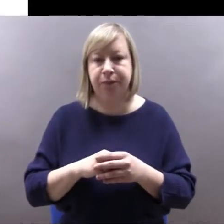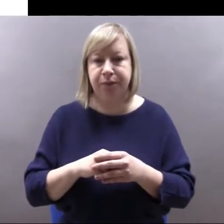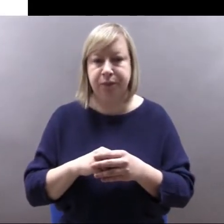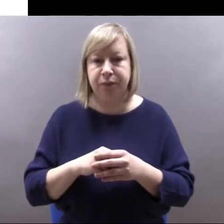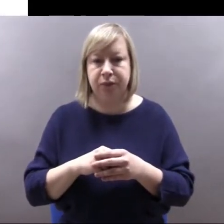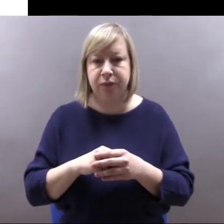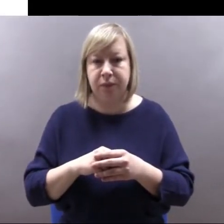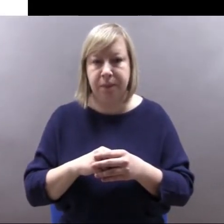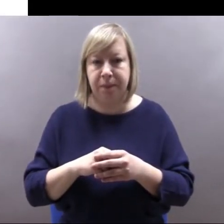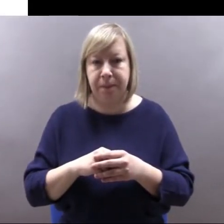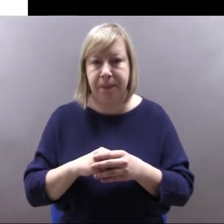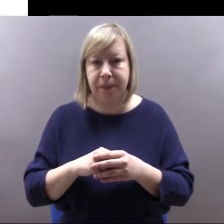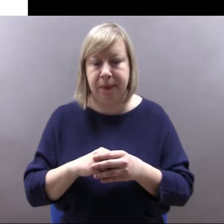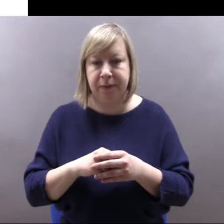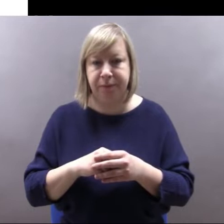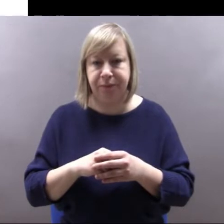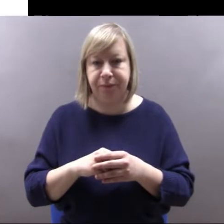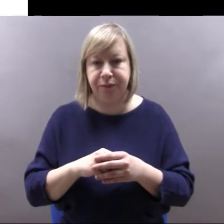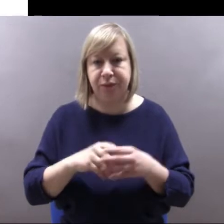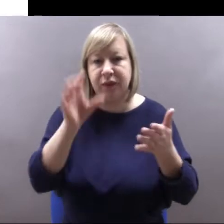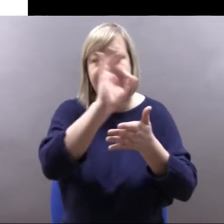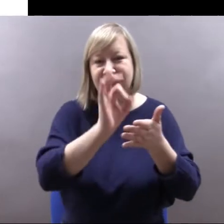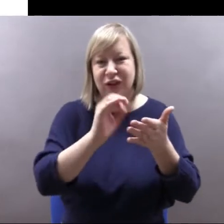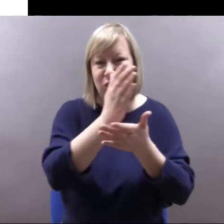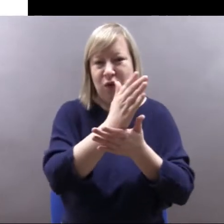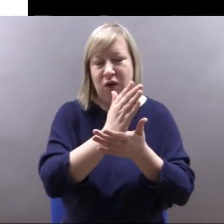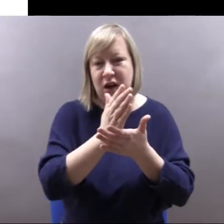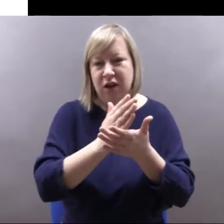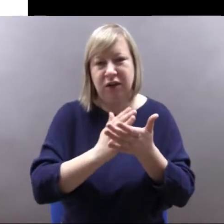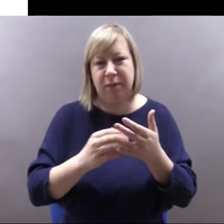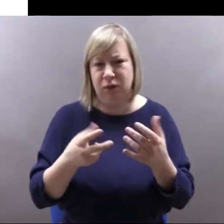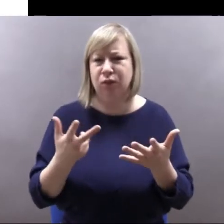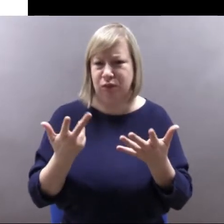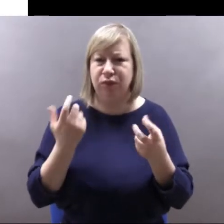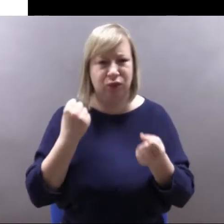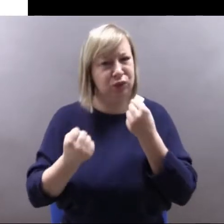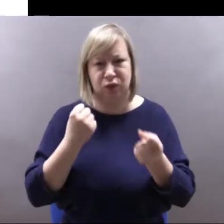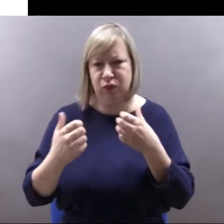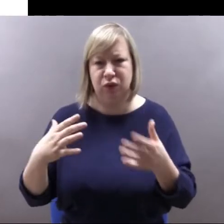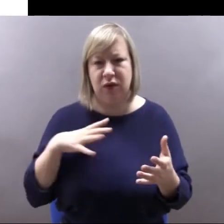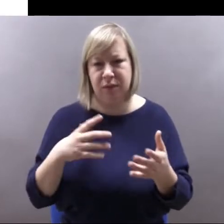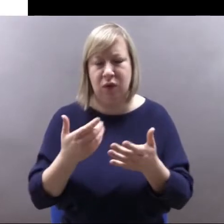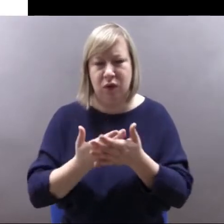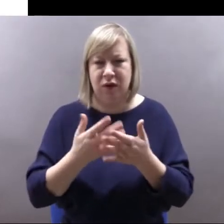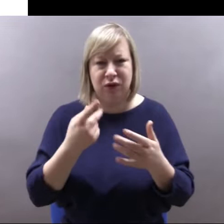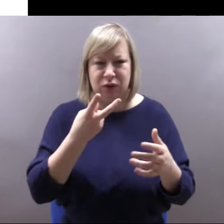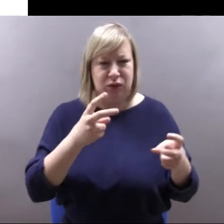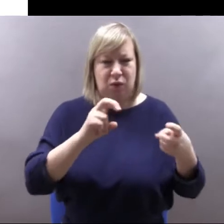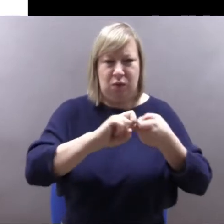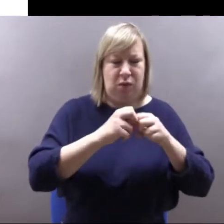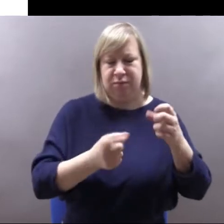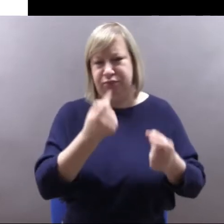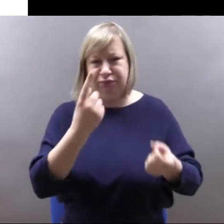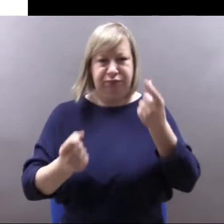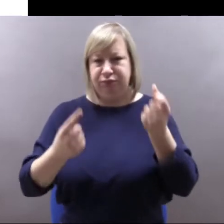zgadzało. To też jest taka przypadłość wszystkich naszych nowych pracowników. Po prostu się gubimy w tych przestrzeniach, więc też musimy